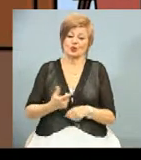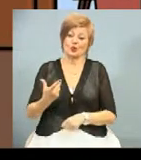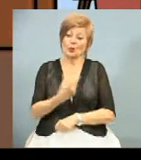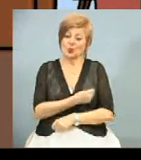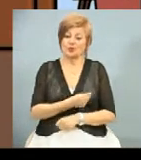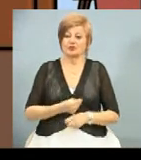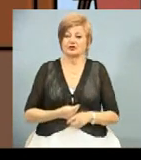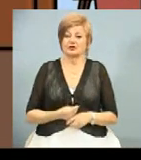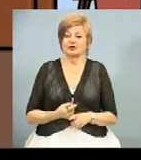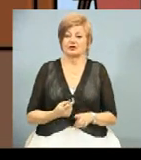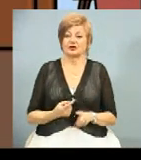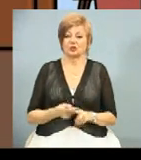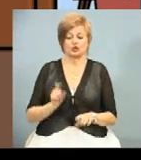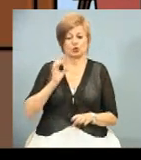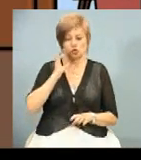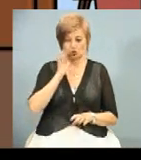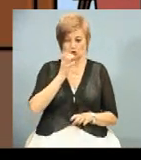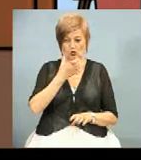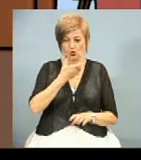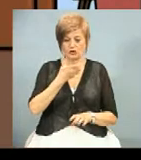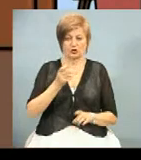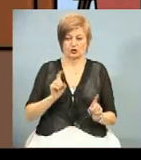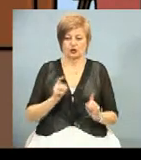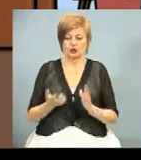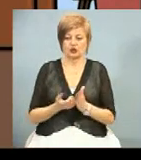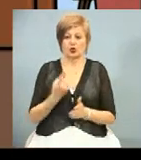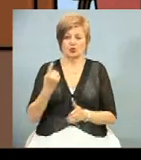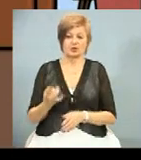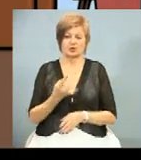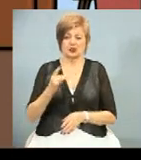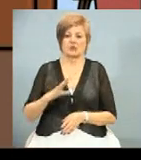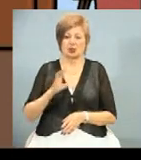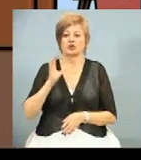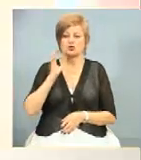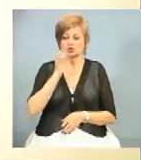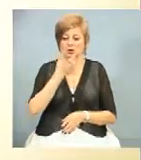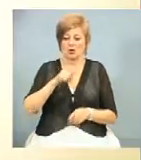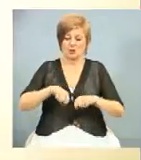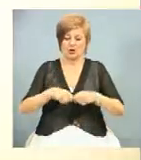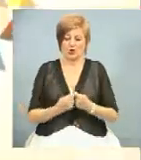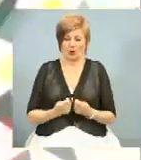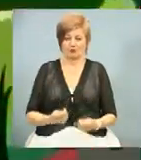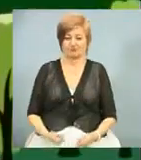уколы. Ну, что-то серьезное со мной. Уже один раз было серьезное, перелом.